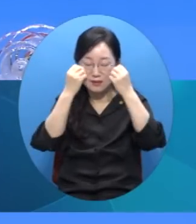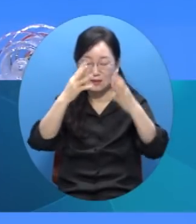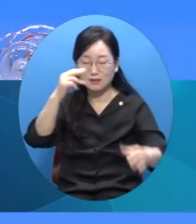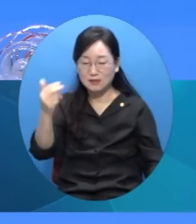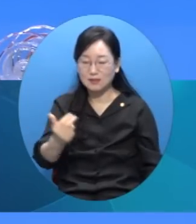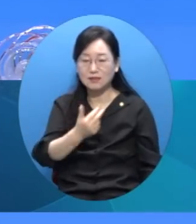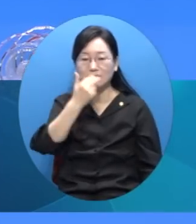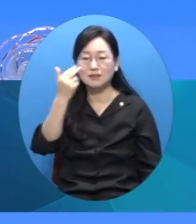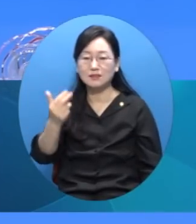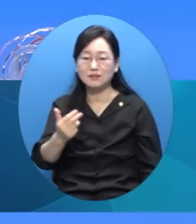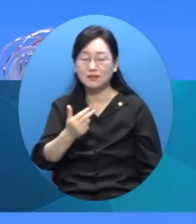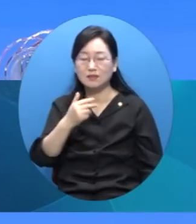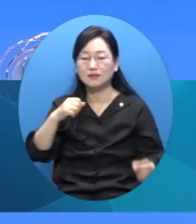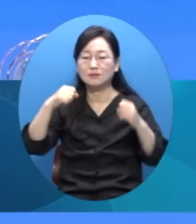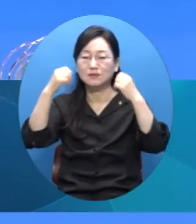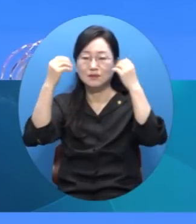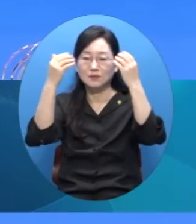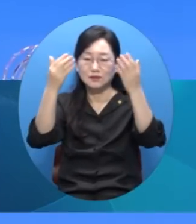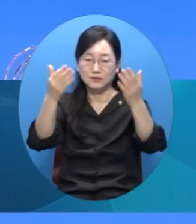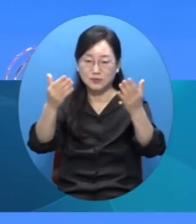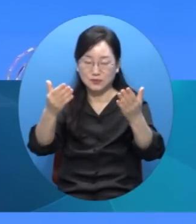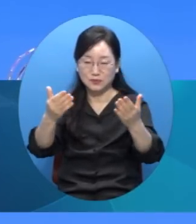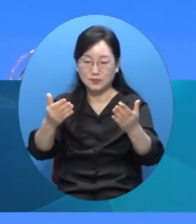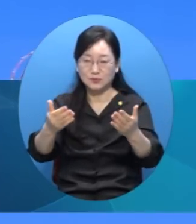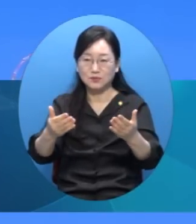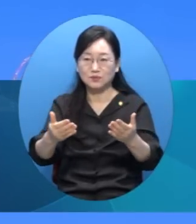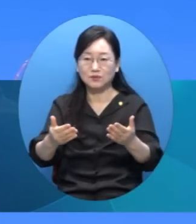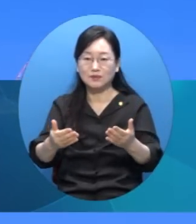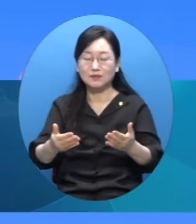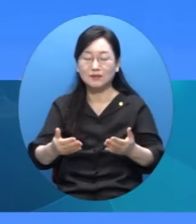언제나 새 생명